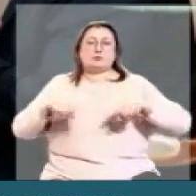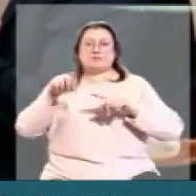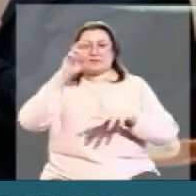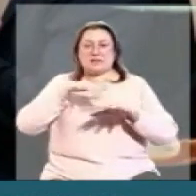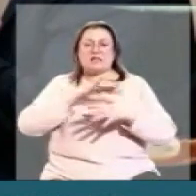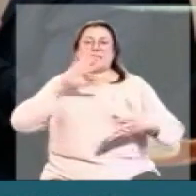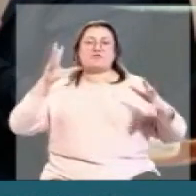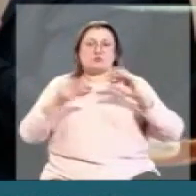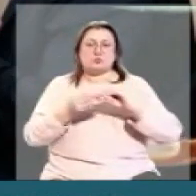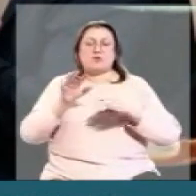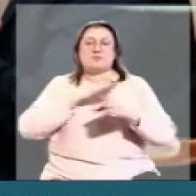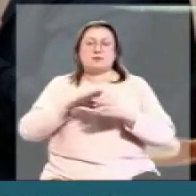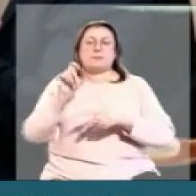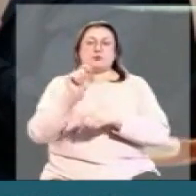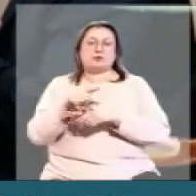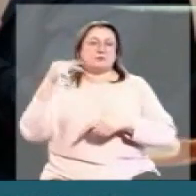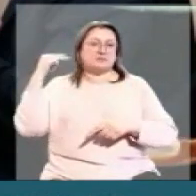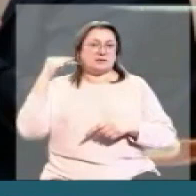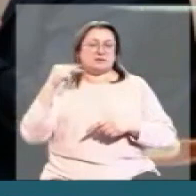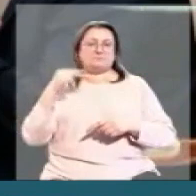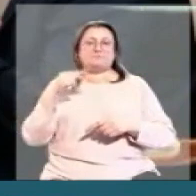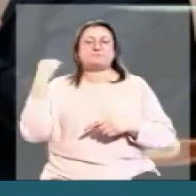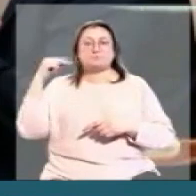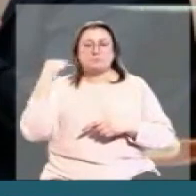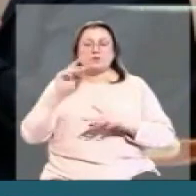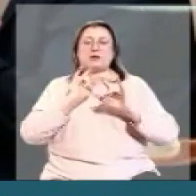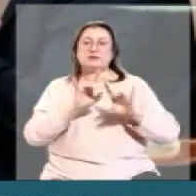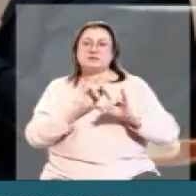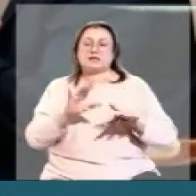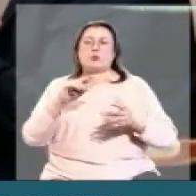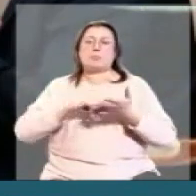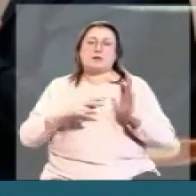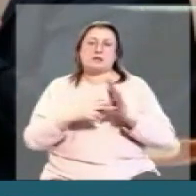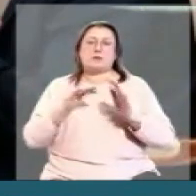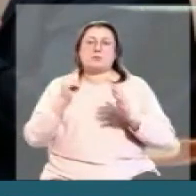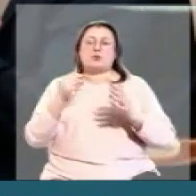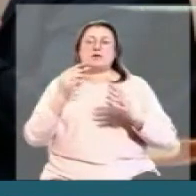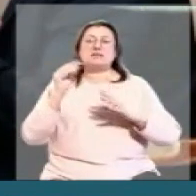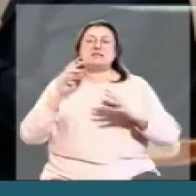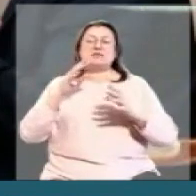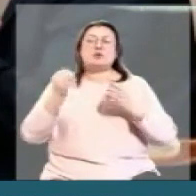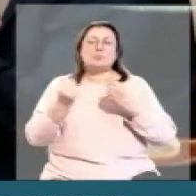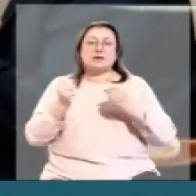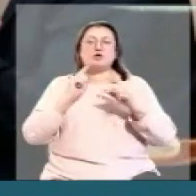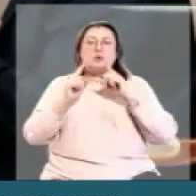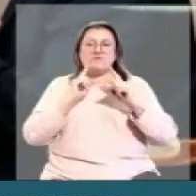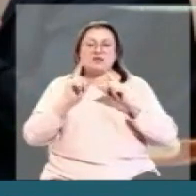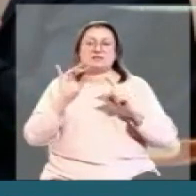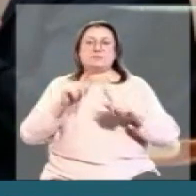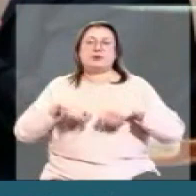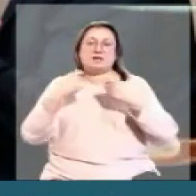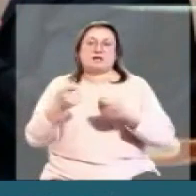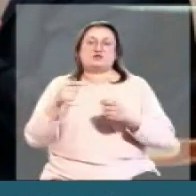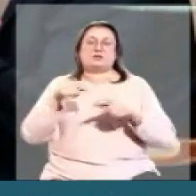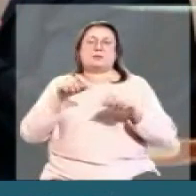страны и в целом о реализации поручений президента. Президенту было доложено о планах по институциональному укреплению совета и передаче в